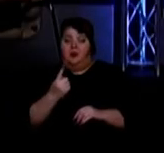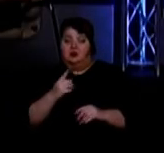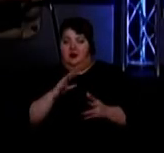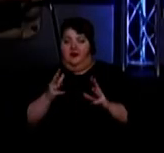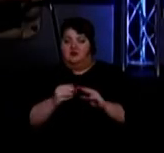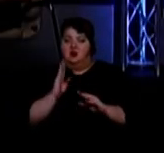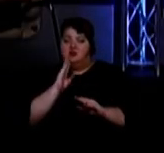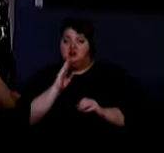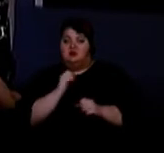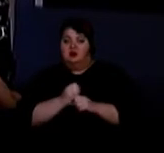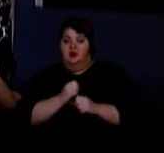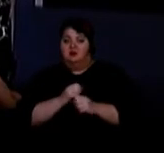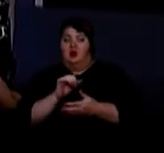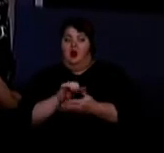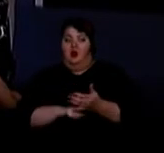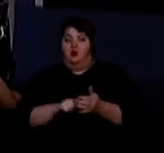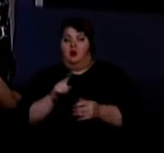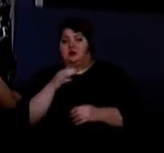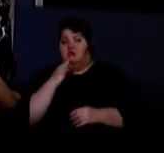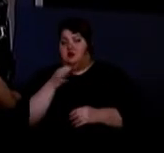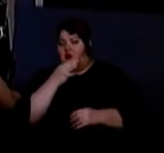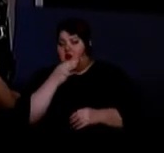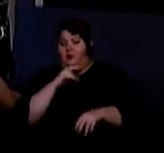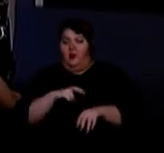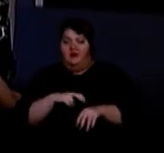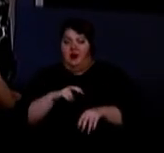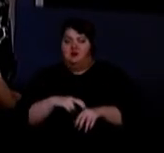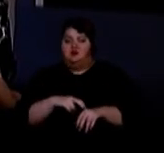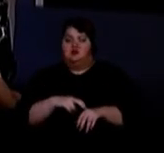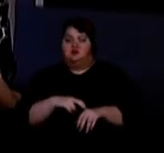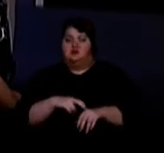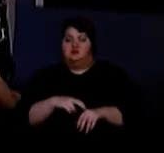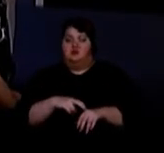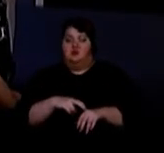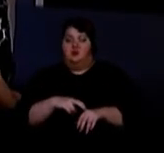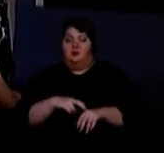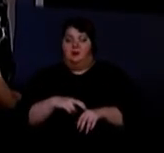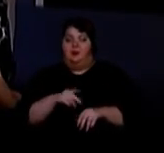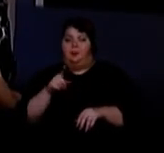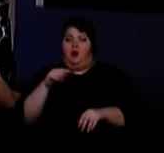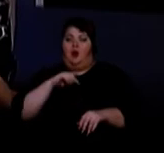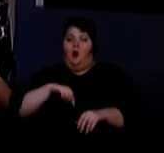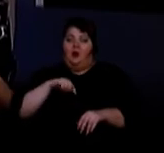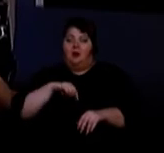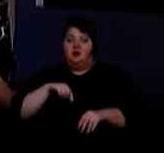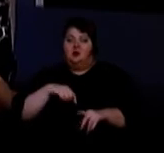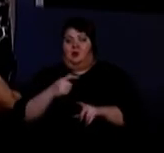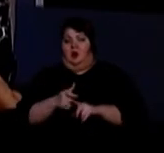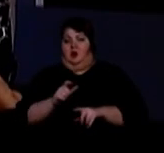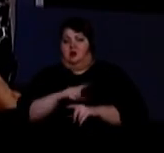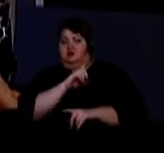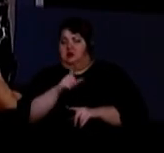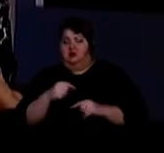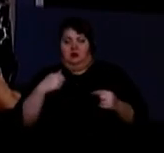жінка, зробивши аборт, це скаже будь-який врач, будь-який гінеколог, ну, как бы ее организм очень сильно от